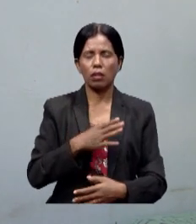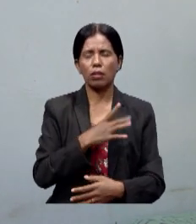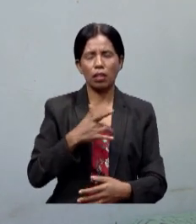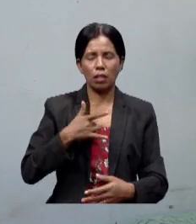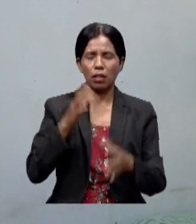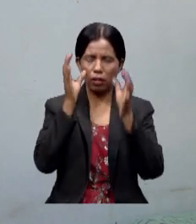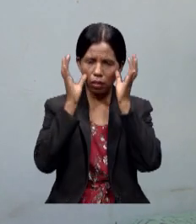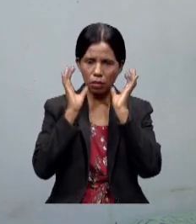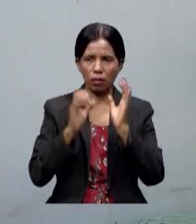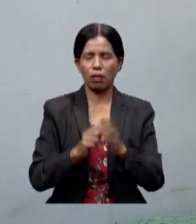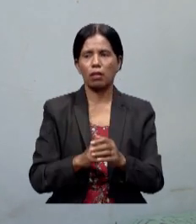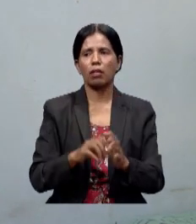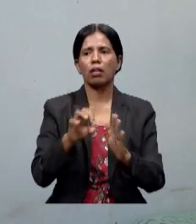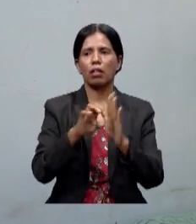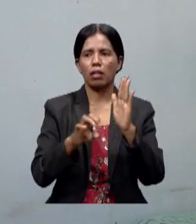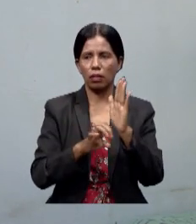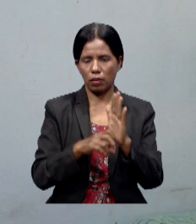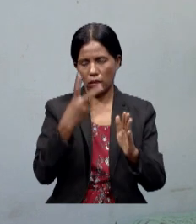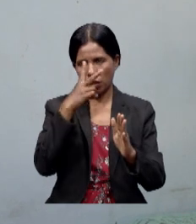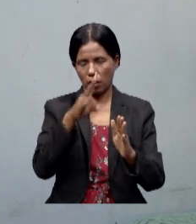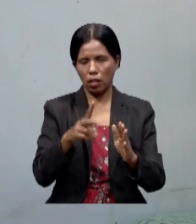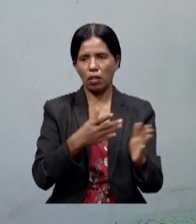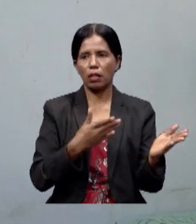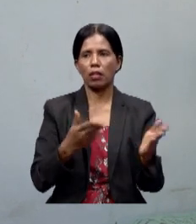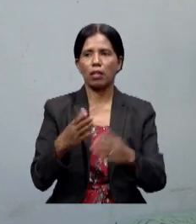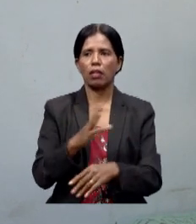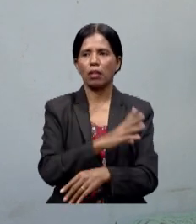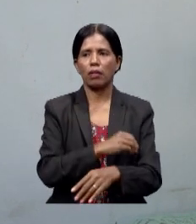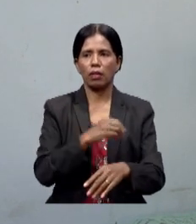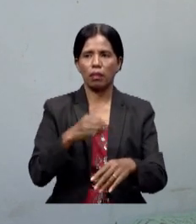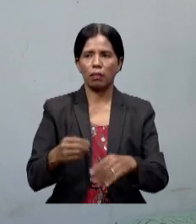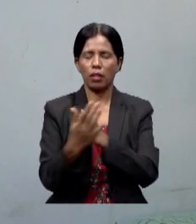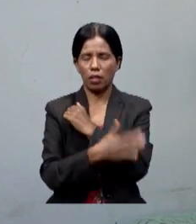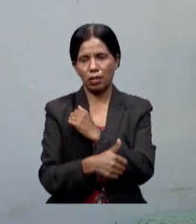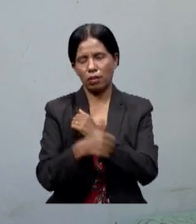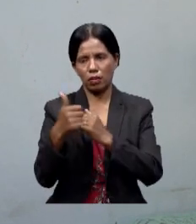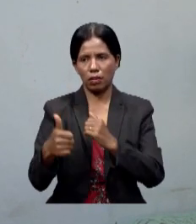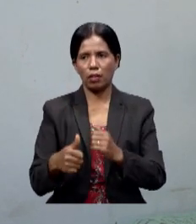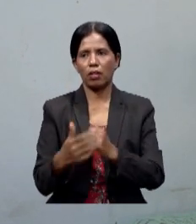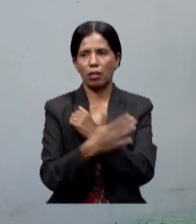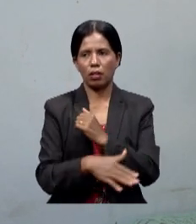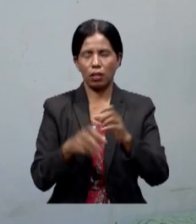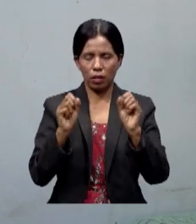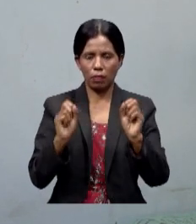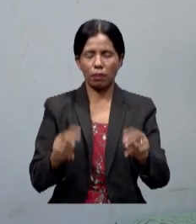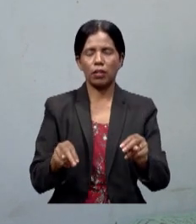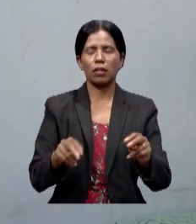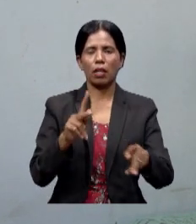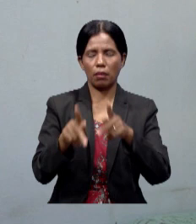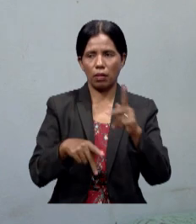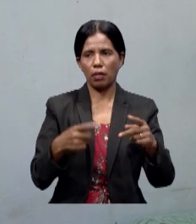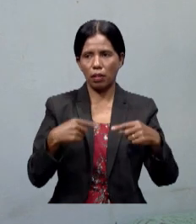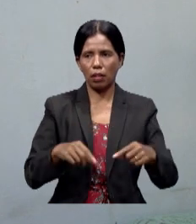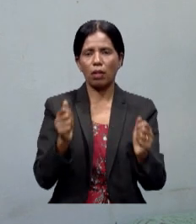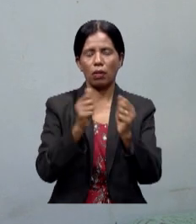kuale fal ba istaru ba hate te ba istaru bar haruka tiabe mana felmena ne ba ba nasang selu ba keta nasang rumah keta presise ma kare haruka nia honi